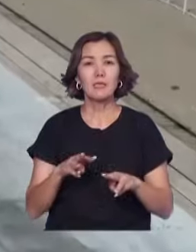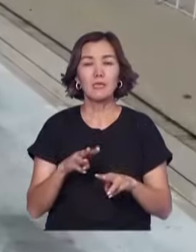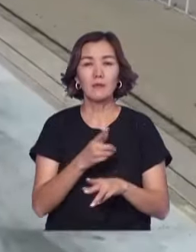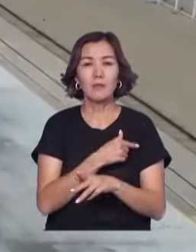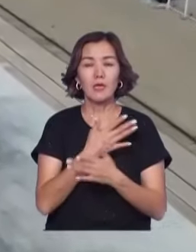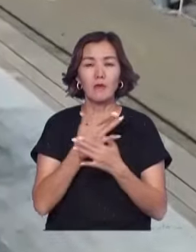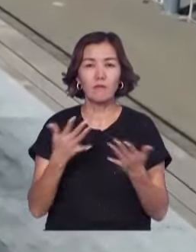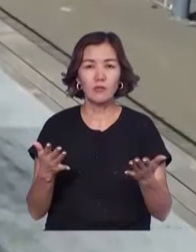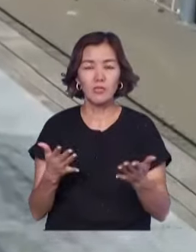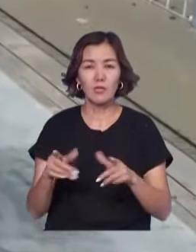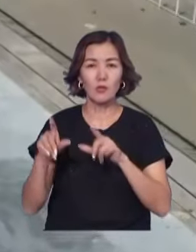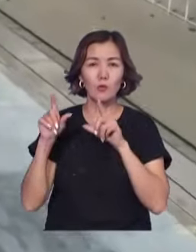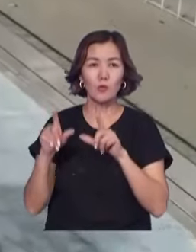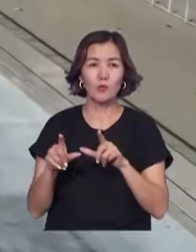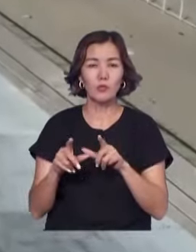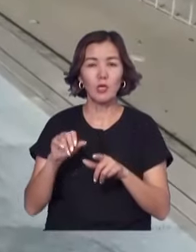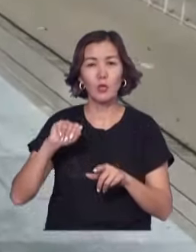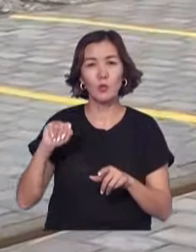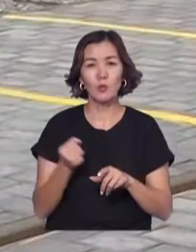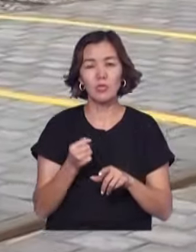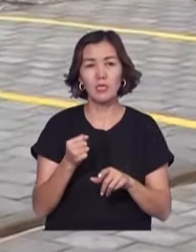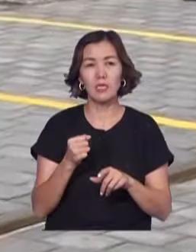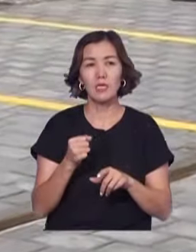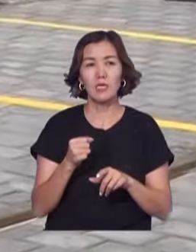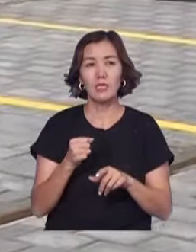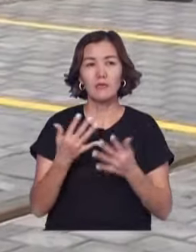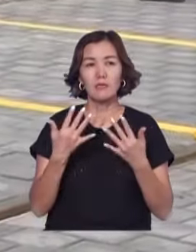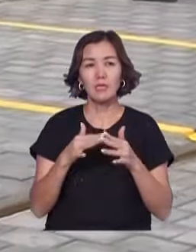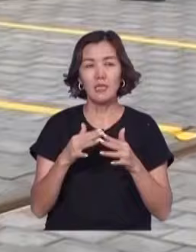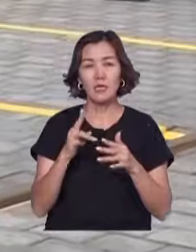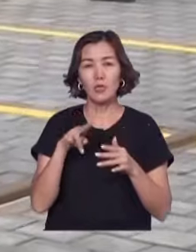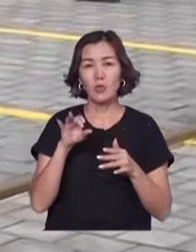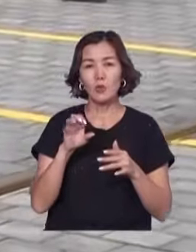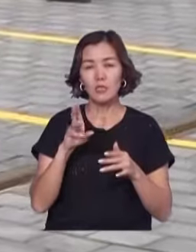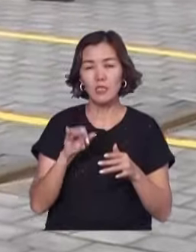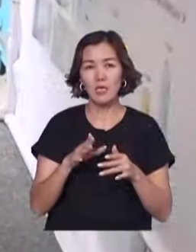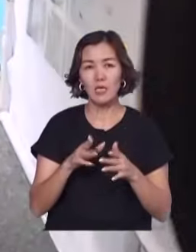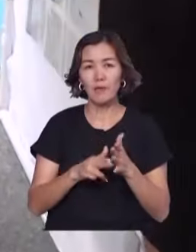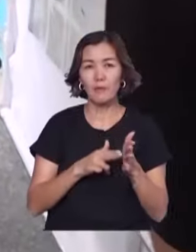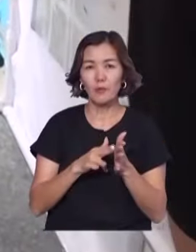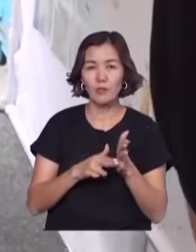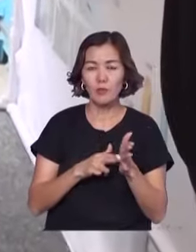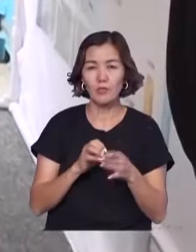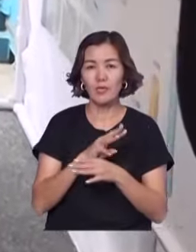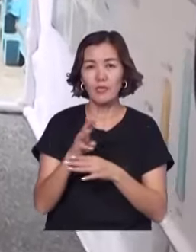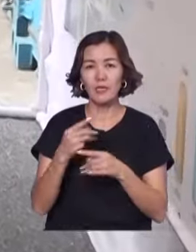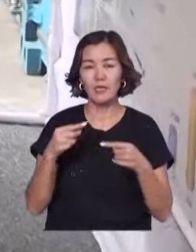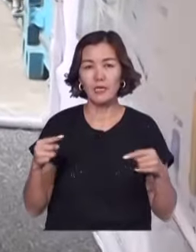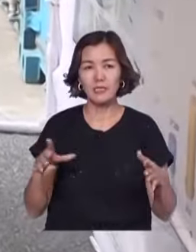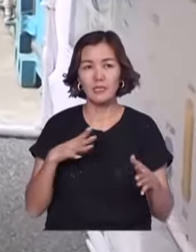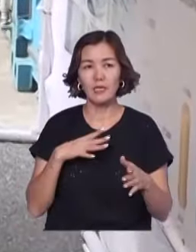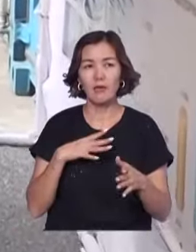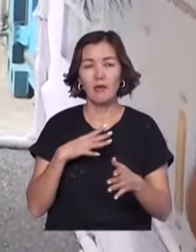многофункциональный грузоперевалочный терминал «Достык Транстерминал» в селе Достык, который оснащен железнодорожными путями различной колеи.